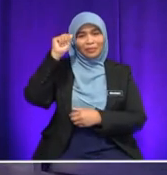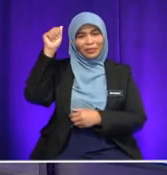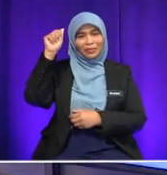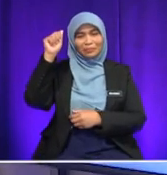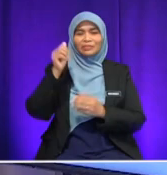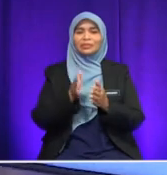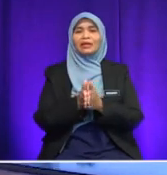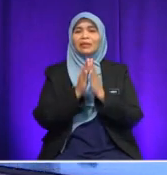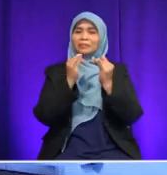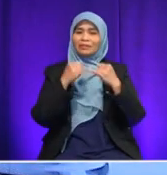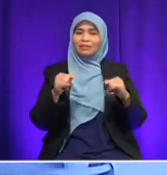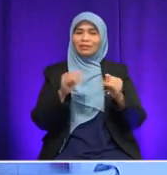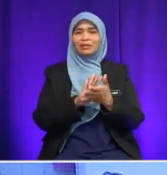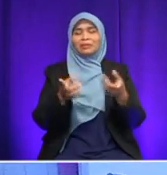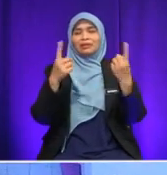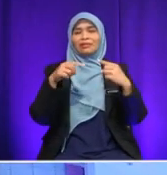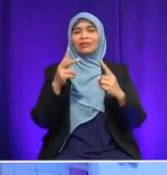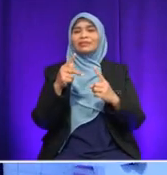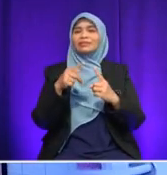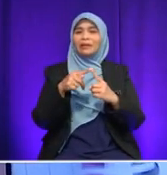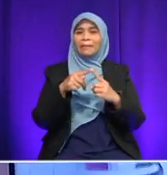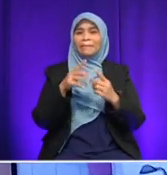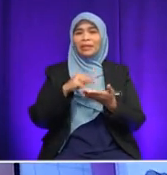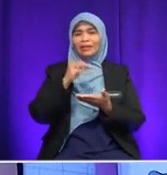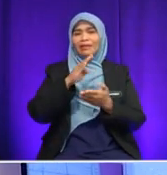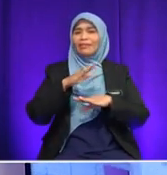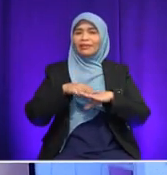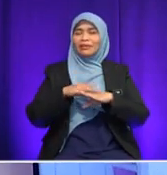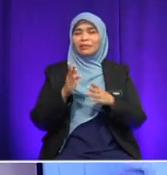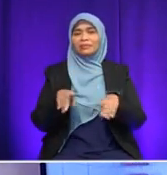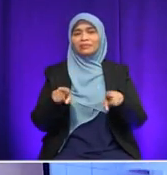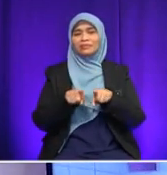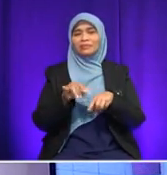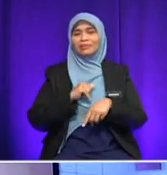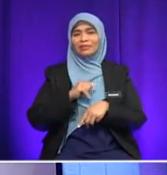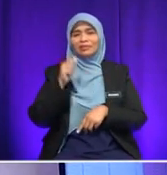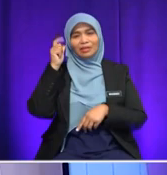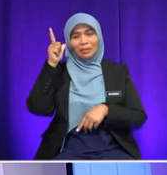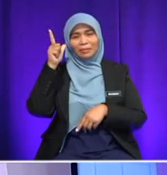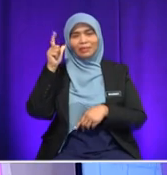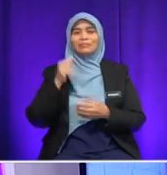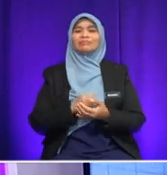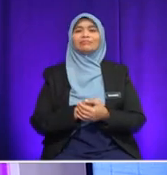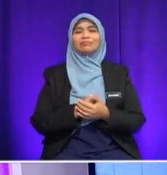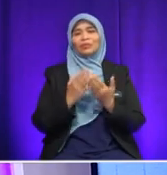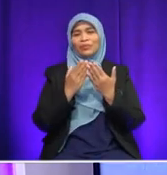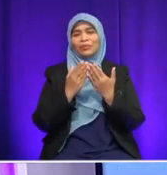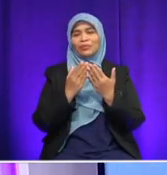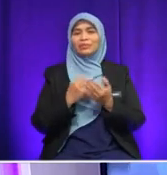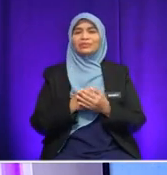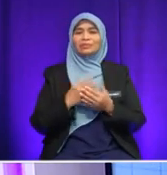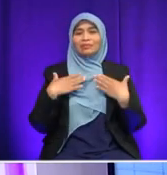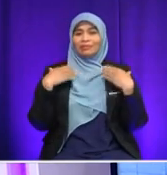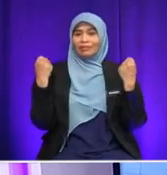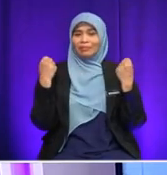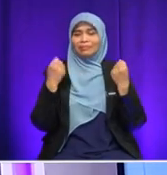Assalamualaikum, salam sejahtera, selamat datang ke Mendengar Atas bersama dengan saya Akmal Nazri. Apa khabar semua? Alhamdulillah,